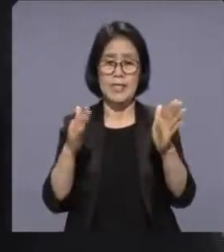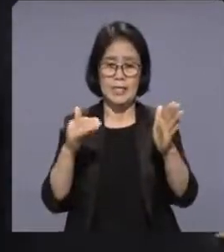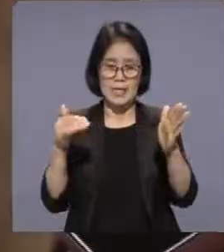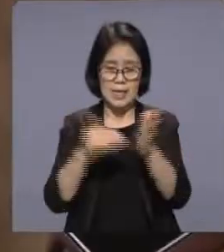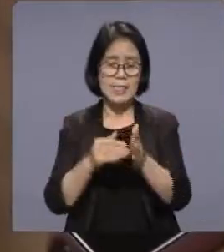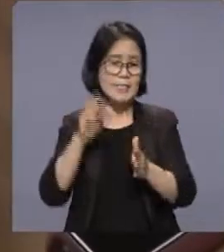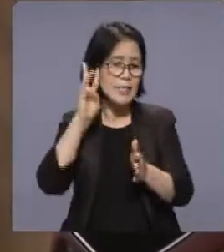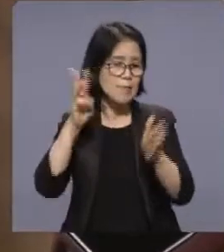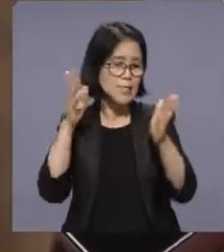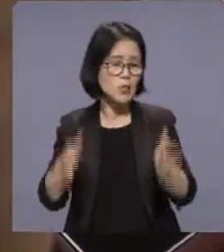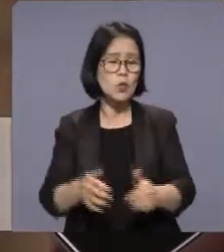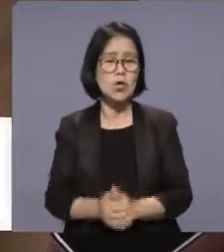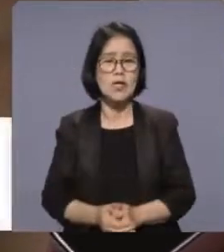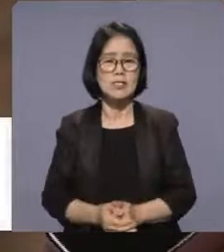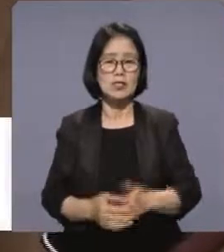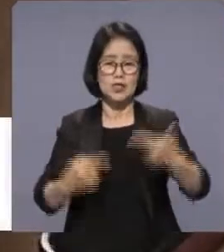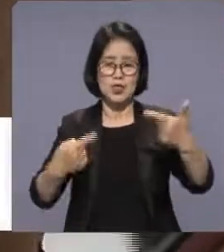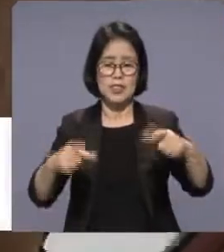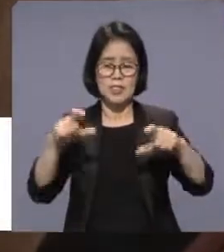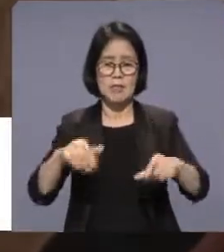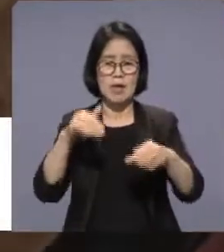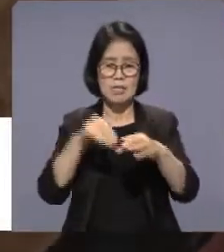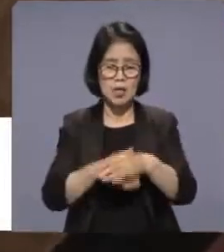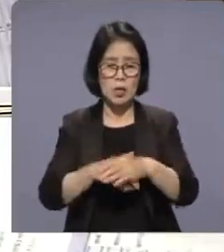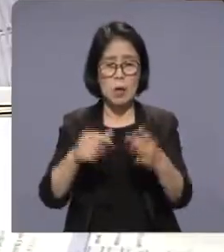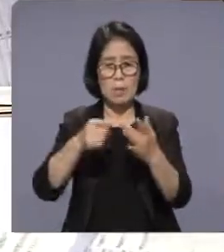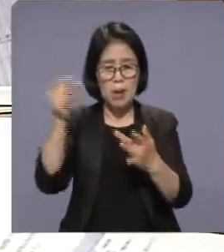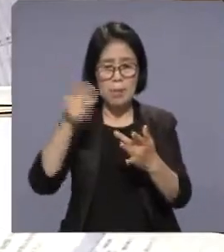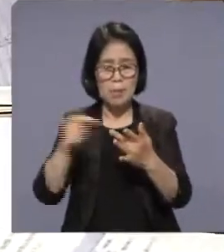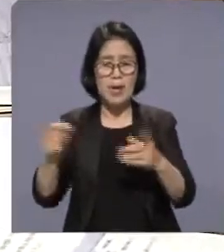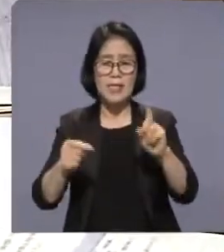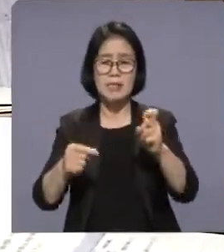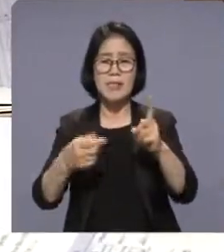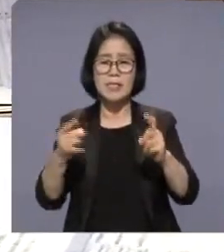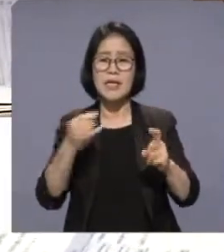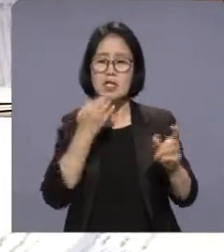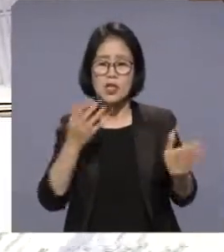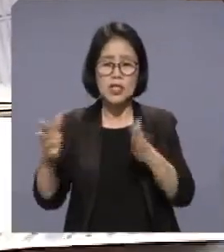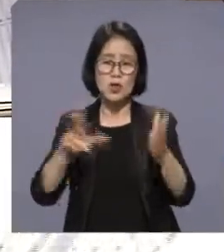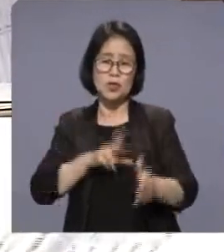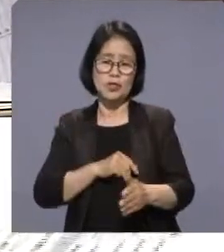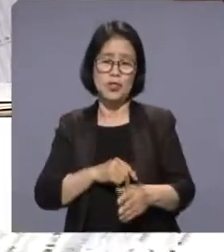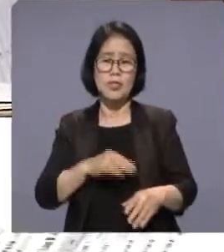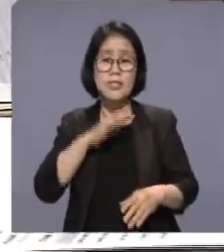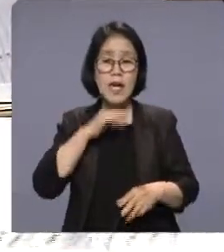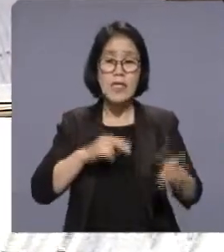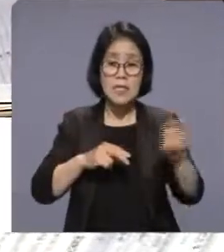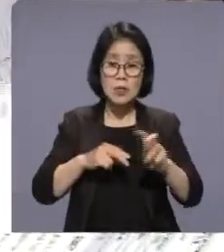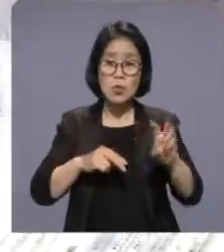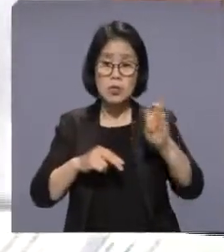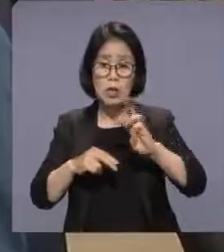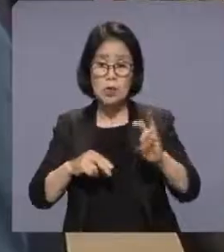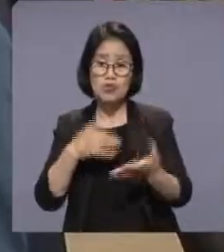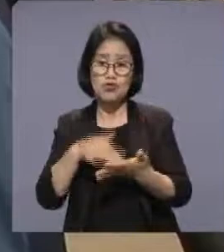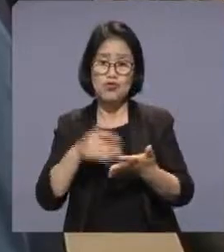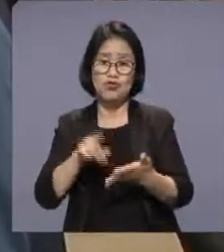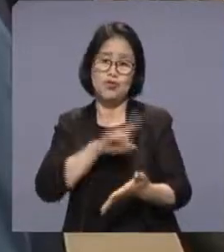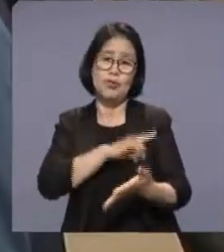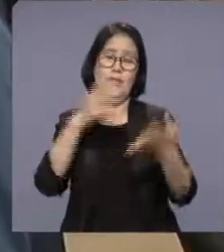3일간입니다. 6일 지방선거에서 뽑힌 제11대 경기도 의원은 2030 세대수가 가장